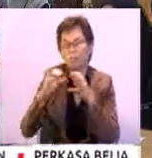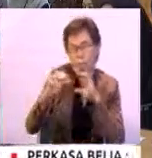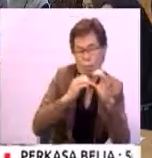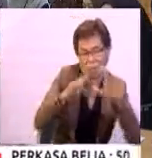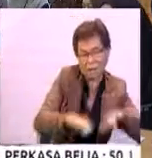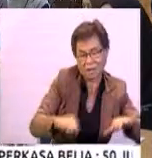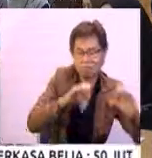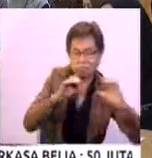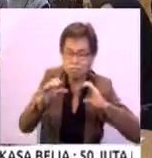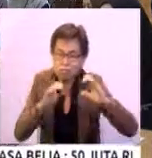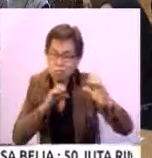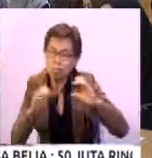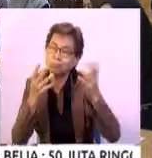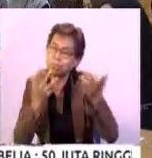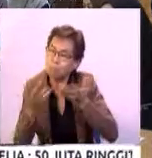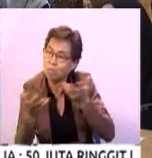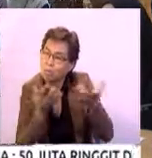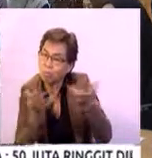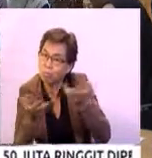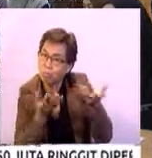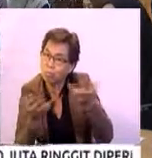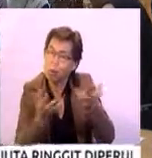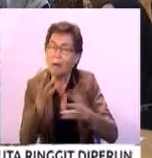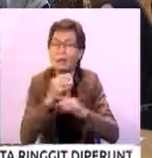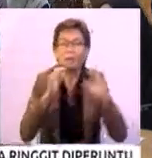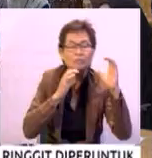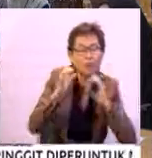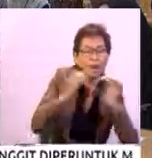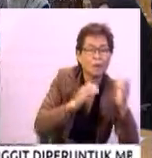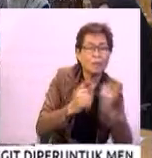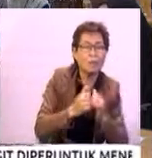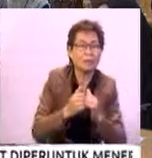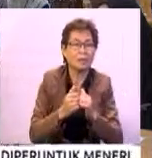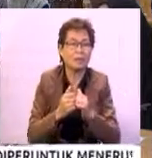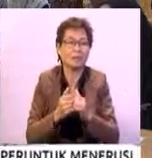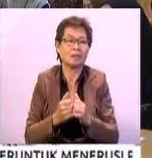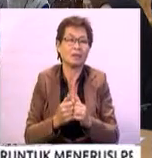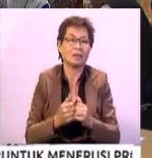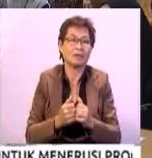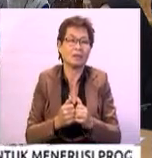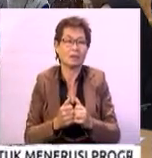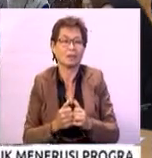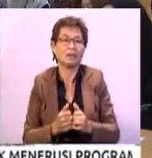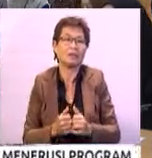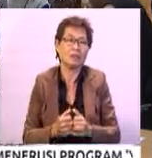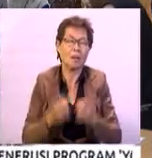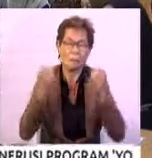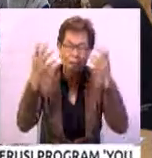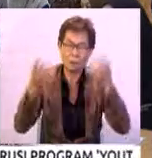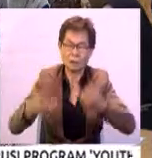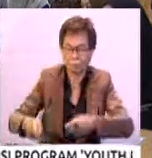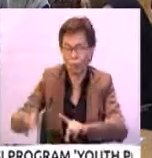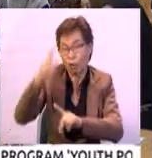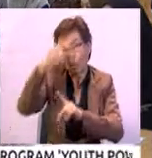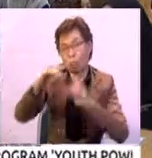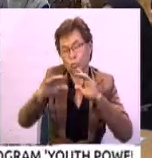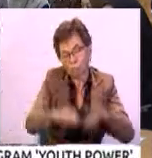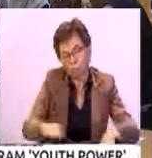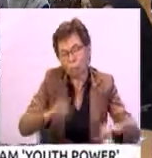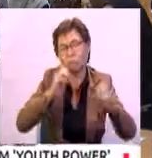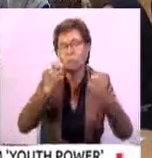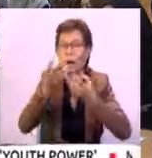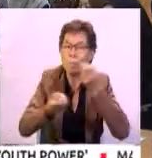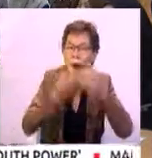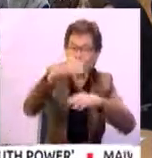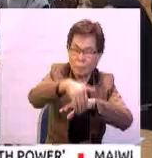kanak-kanak bertutur dan bercakap dan menyampaikan, recite. So, ada banyak peluang untuk kanak-kanak bercakap dalam